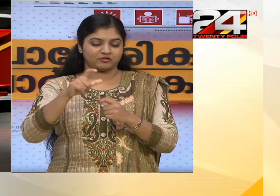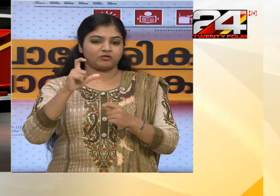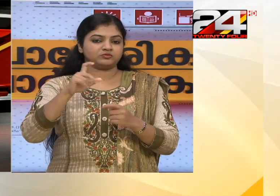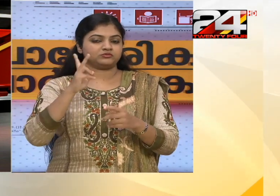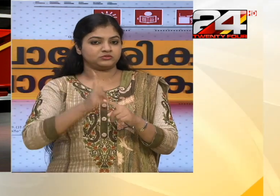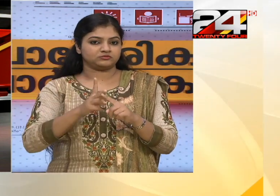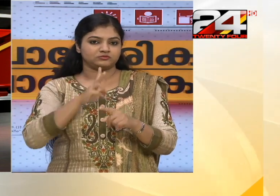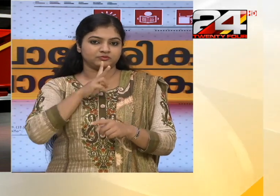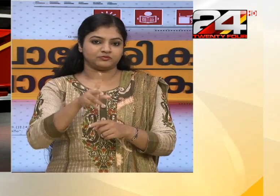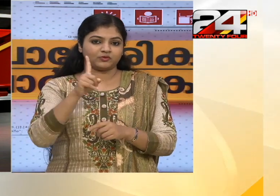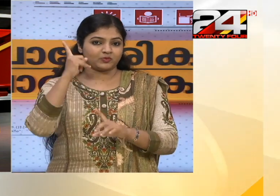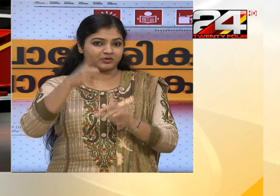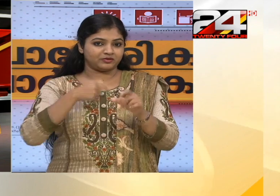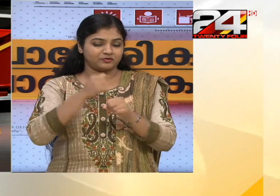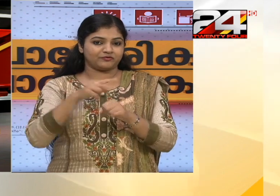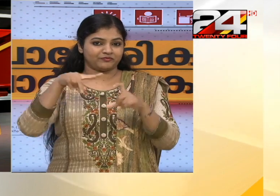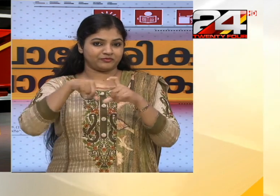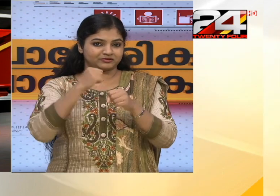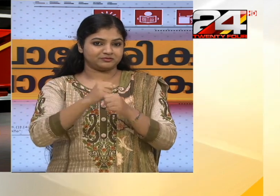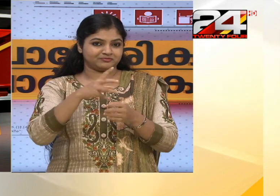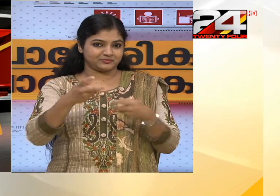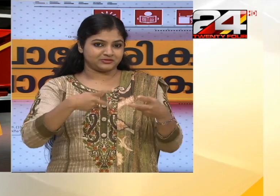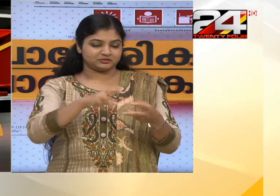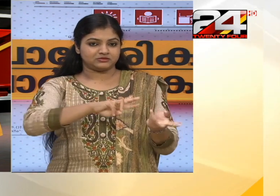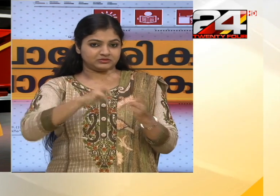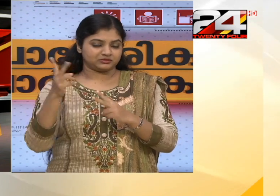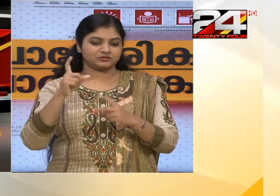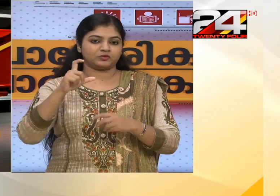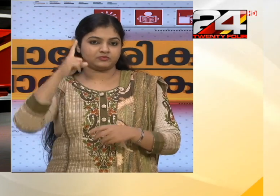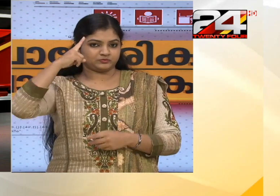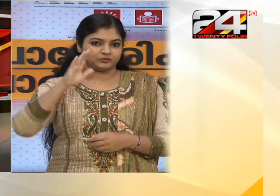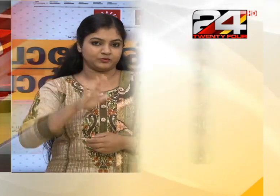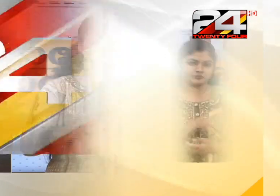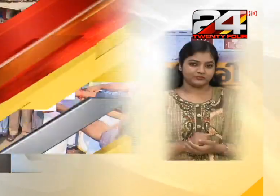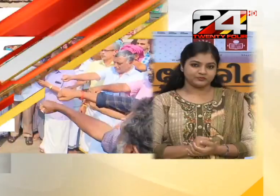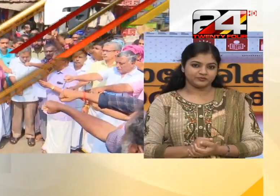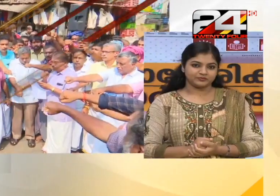കോർപ്പറേഷൻ. ഒരു വർഷം കൊണ്ട് പച്ചക്കറി മാർക്കറ്റ് മാറ്റാനാണ് കോർപ്പറേഷന്റെ തീരുമാനം.